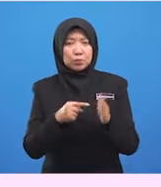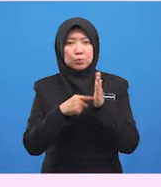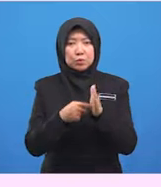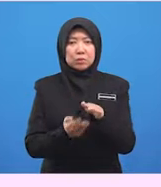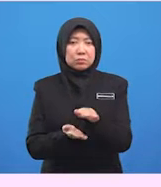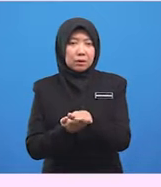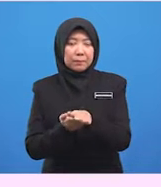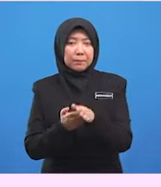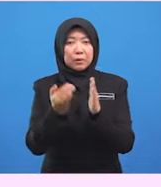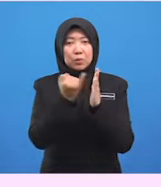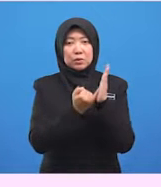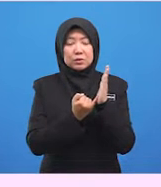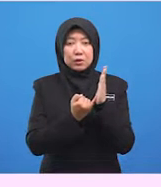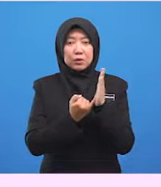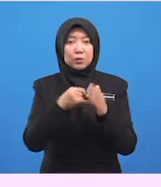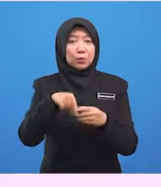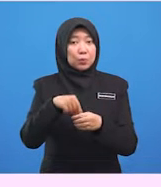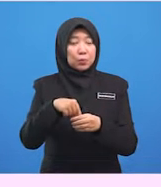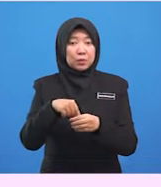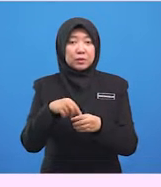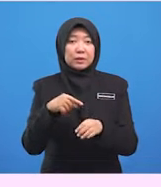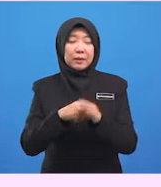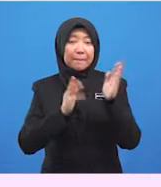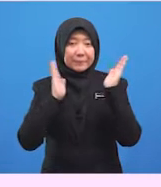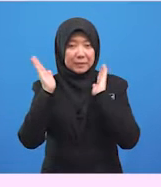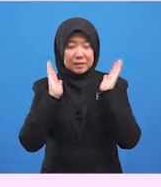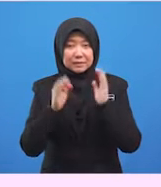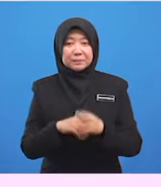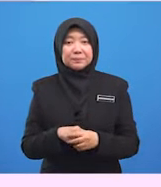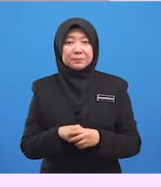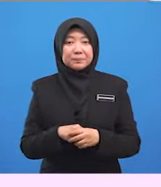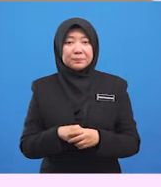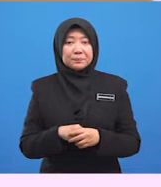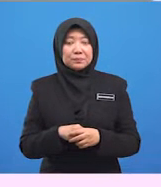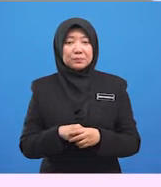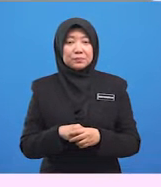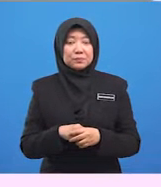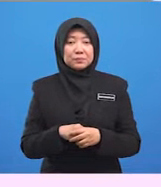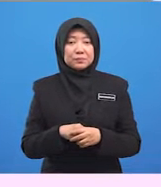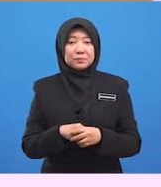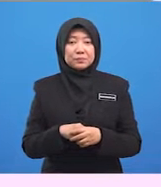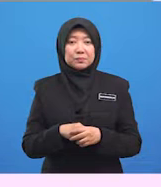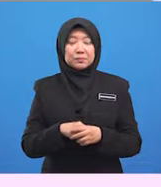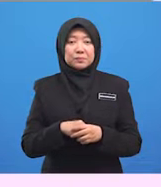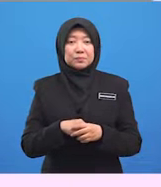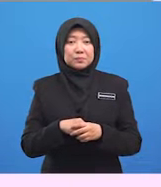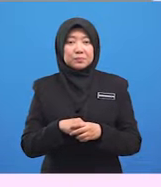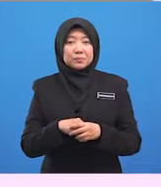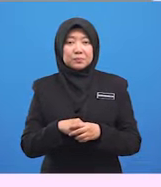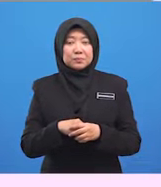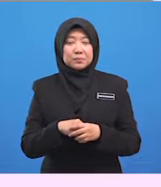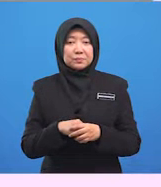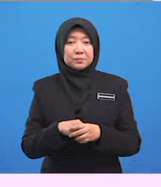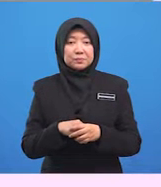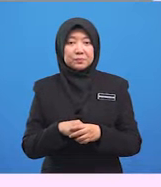menunjukkan tapak lukisan gua di Malaysia gua badak di berak dunia